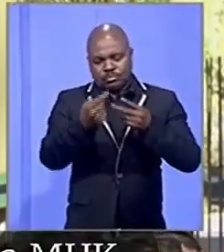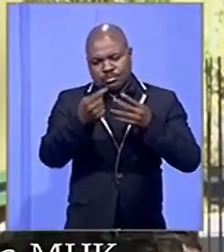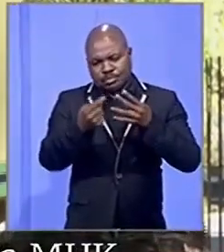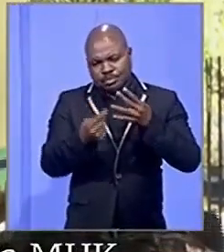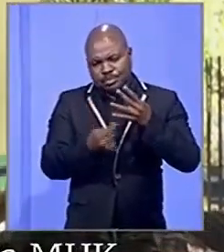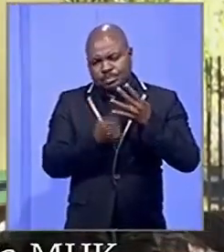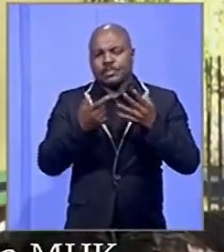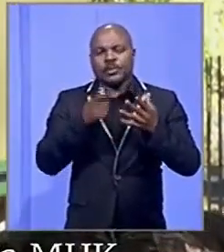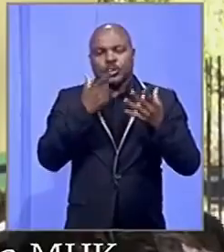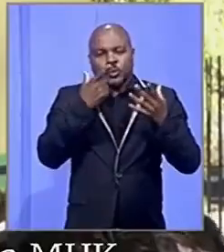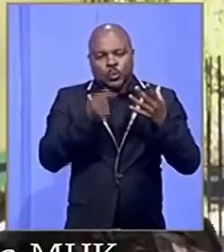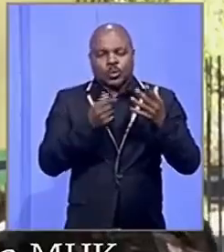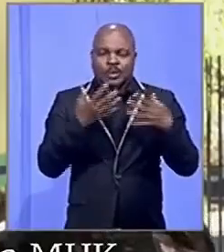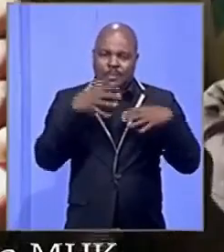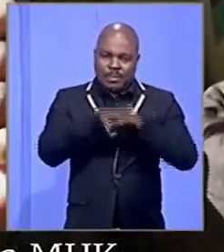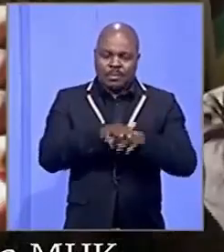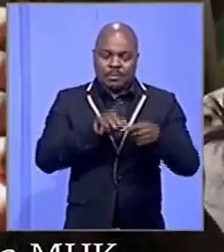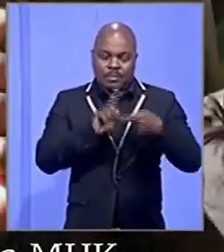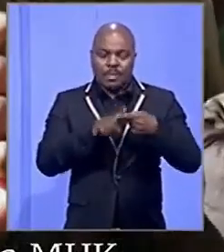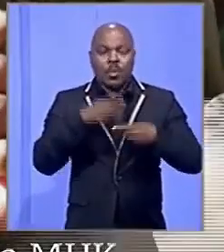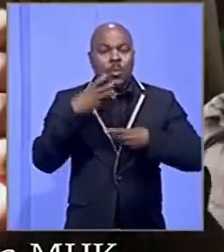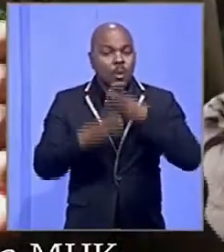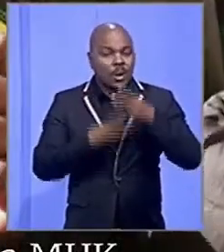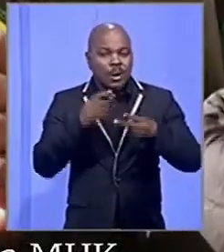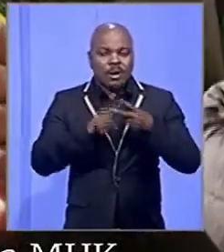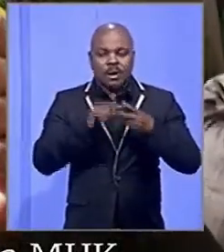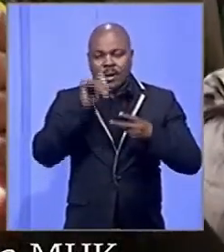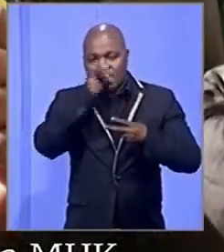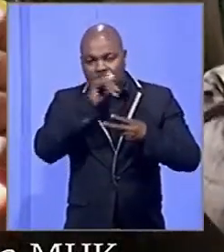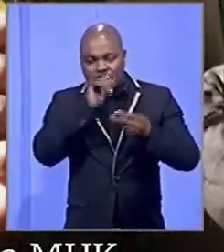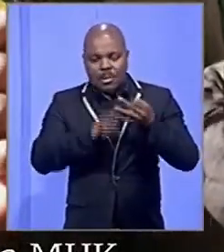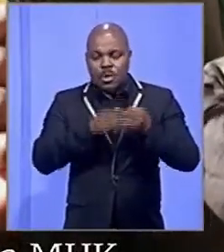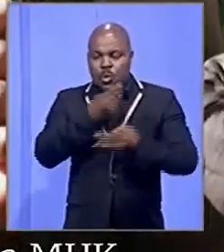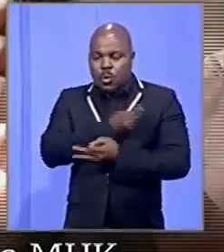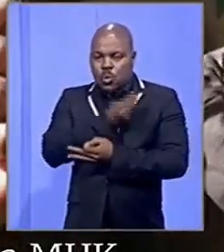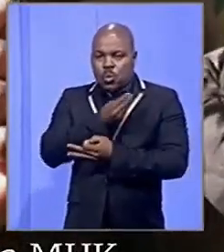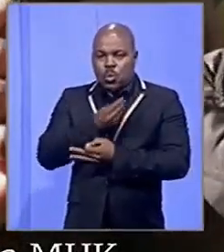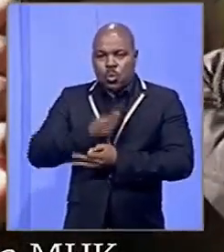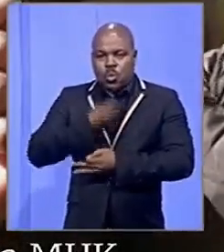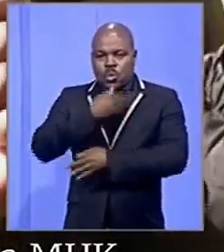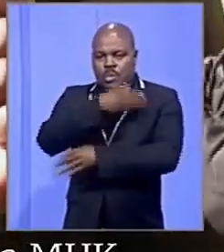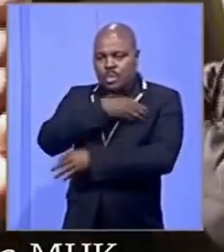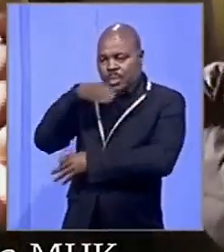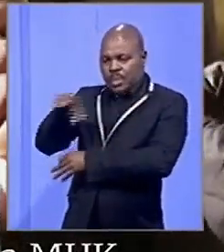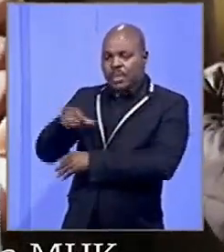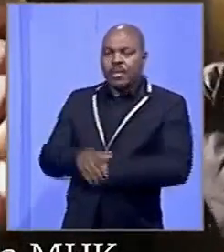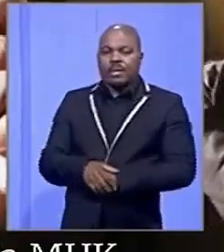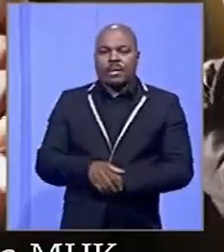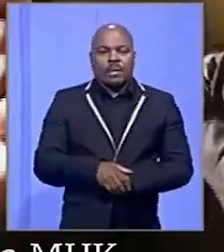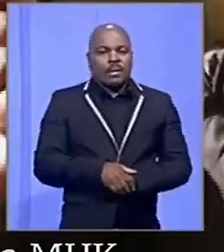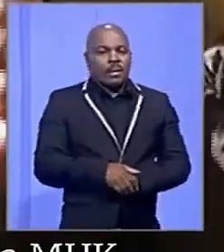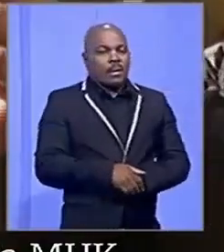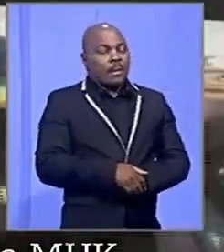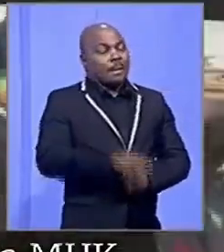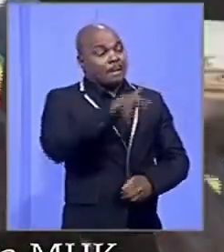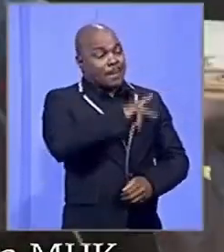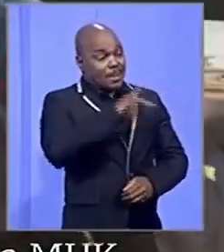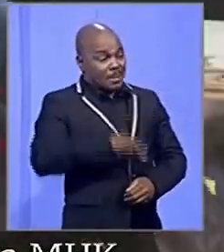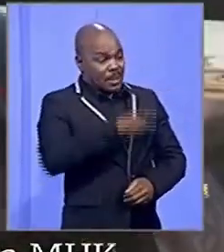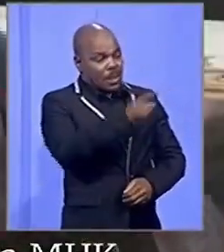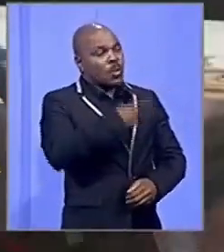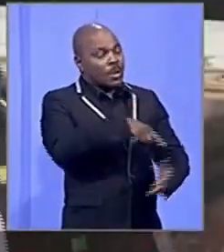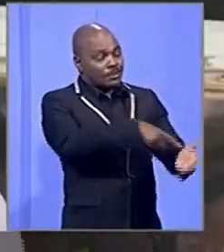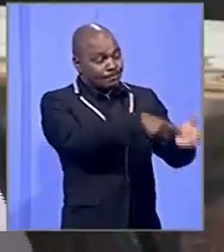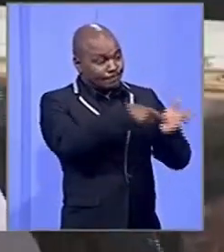di akaretsang go tlhokega ga ditiro, bosenyi le go matlafadiwa ga basha. Comrade Premier, we demand that